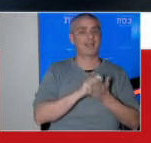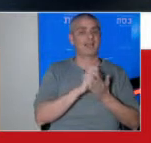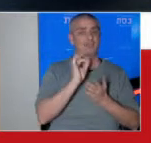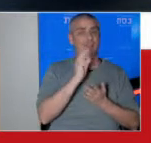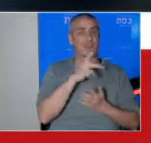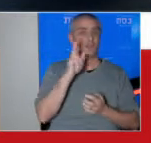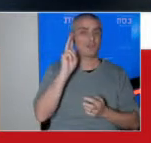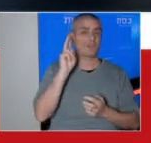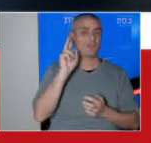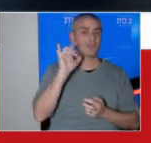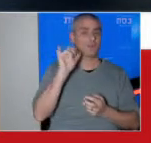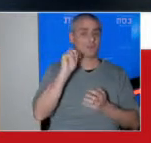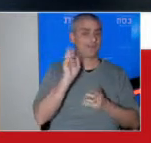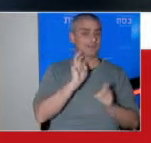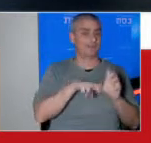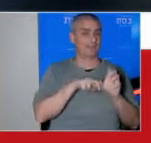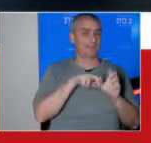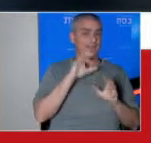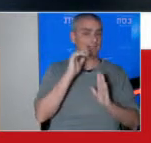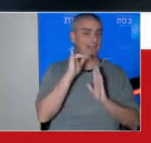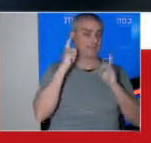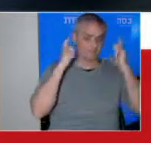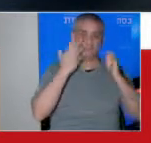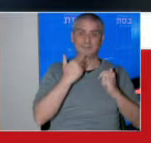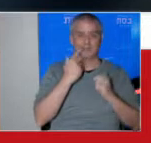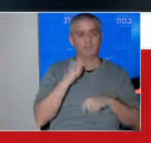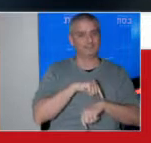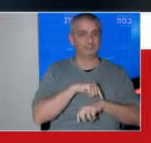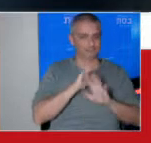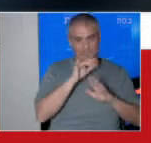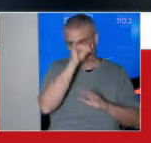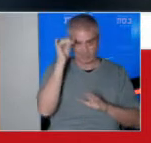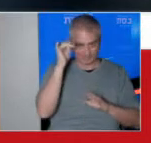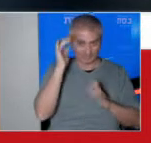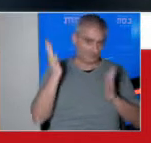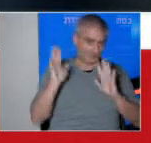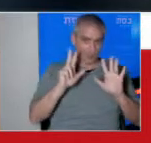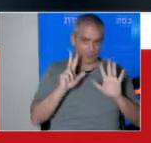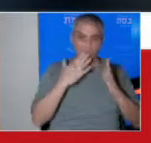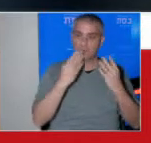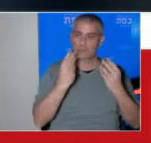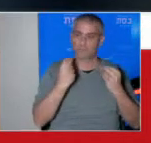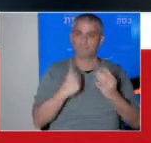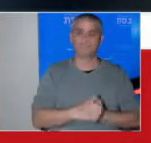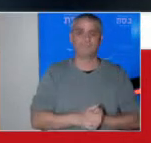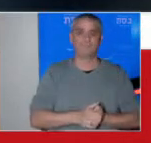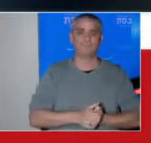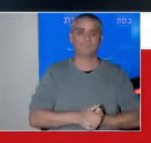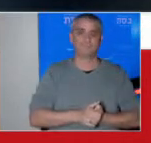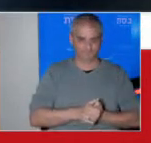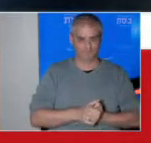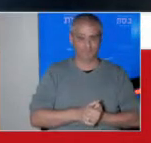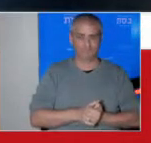של וויינט, לקראת כניסתה של דיסני פלוס לישראל, אבל זה ייקח קצת זמן, רק בקיץ, אז אור אוגוסט. תודה רבה לך. כן,